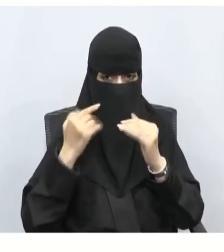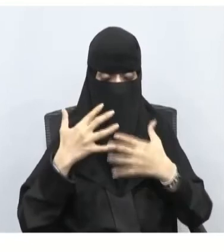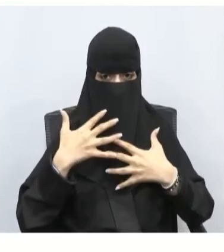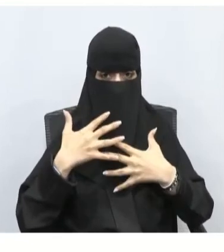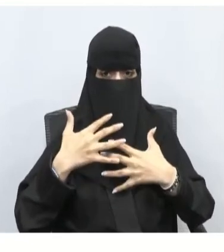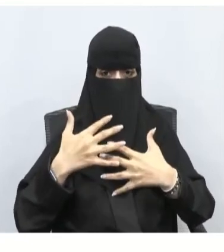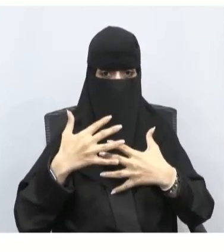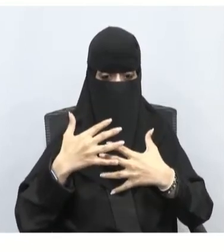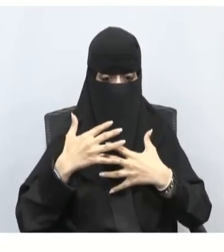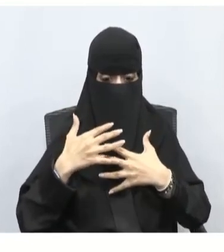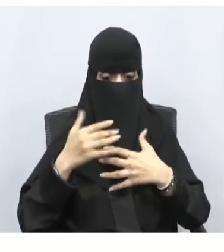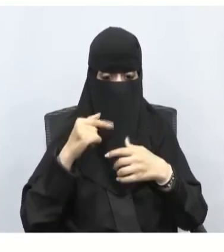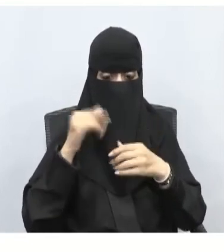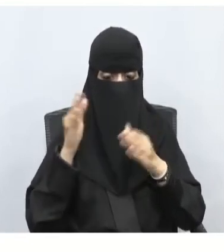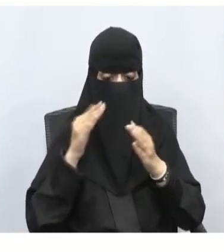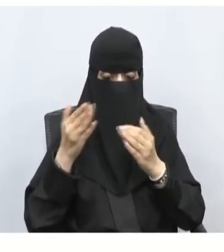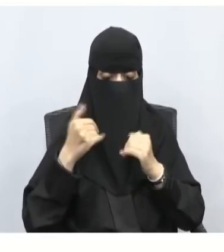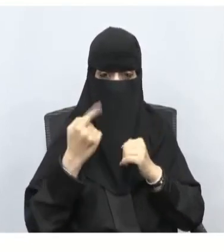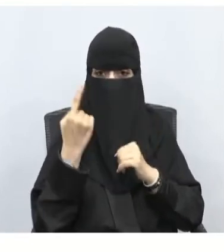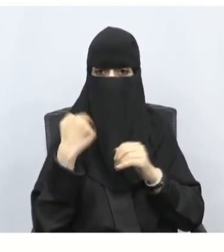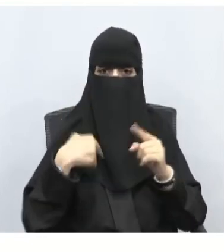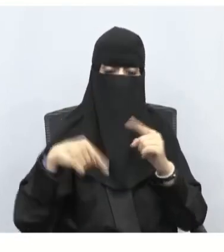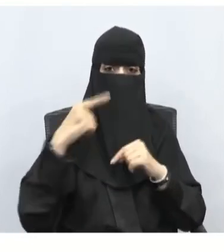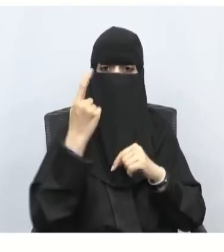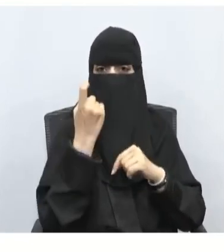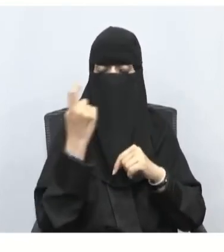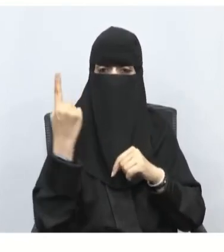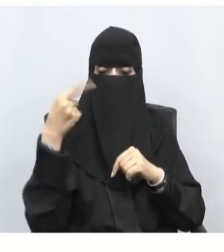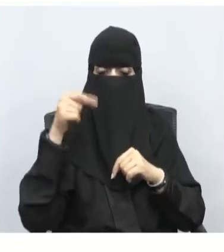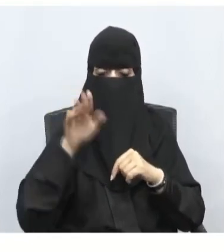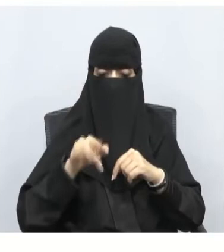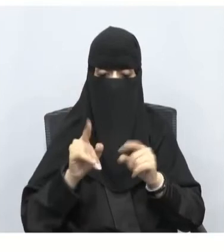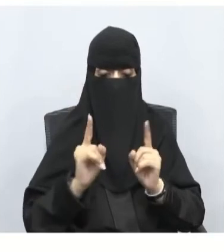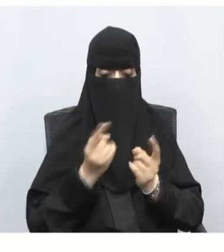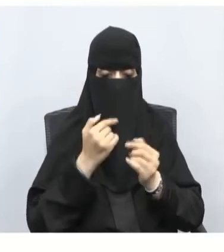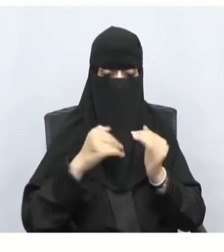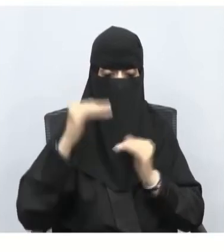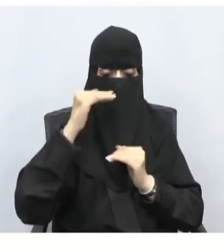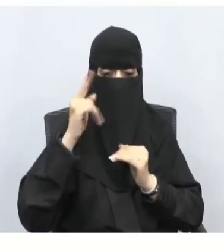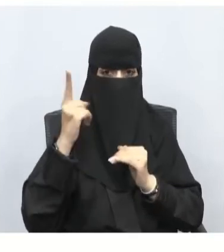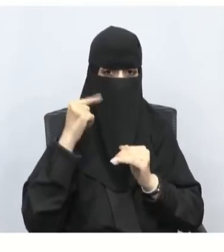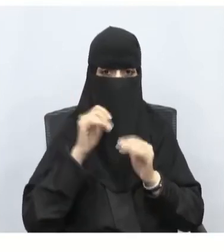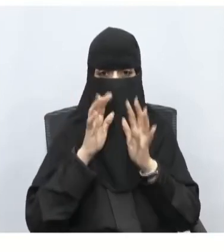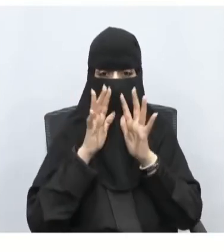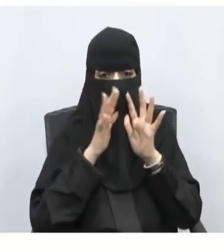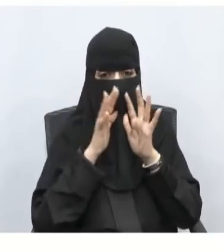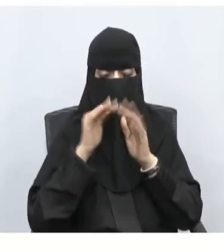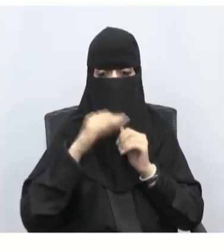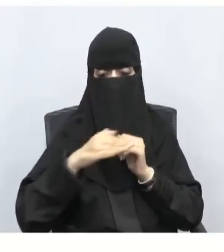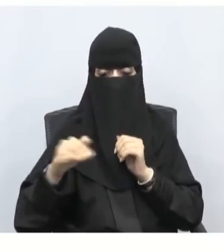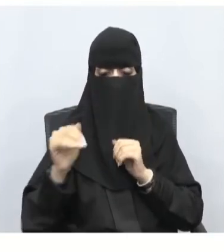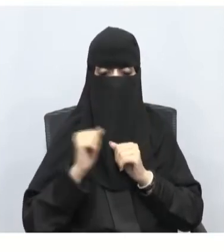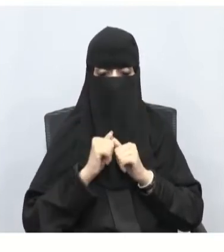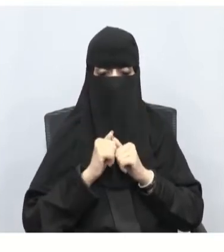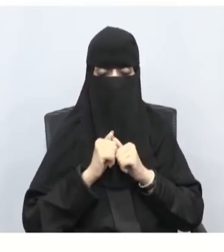التنفس حفيف الشجر، إلى 110 ديسبل الحد الأعلى اللي هو